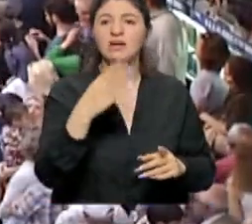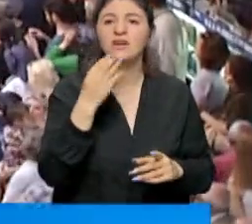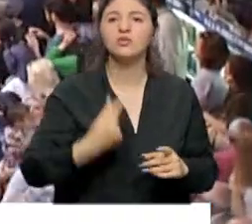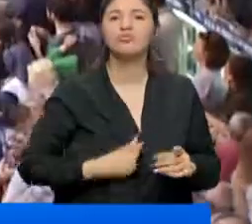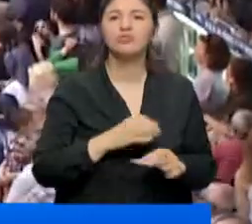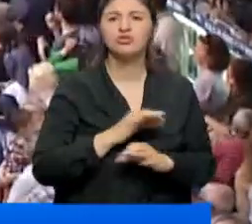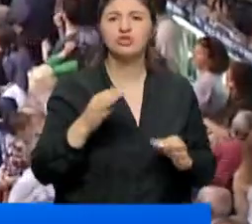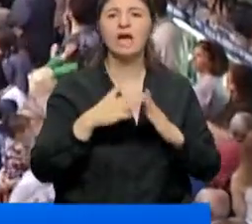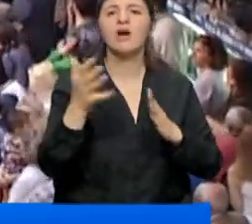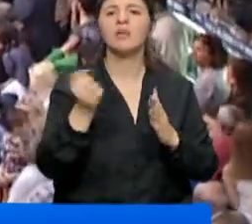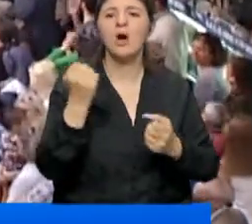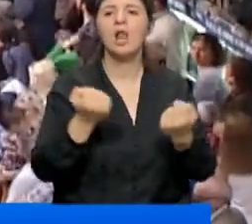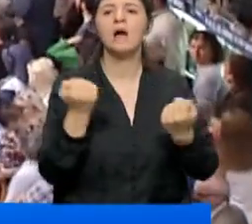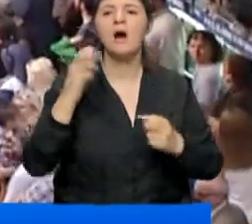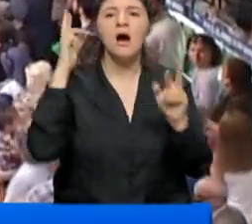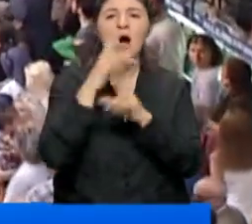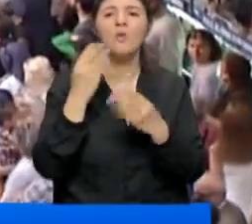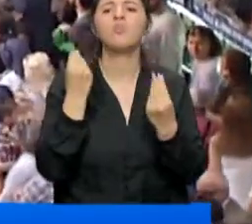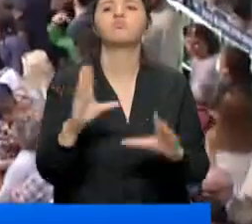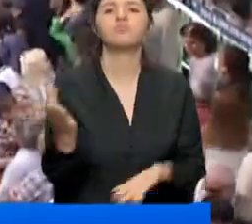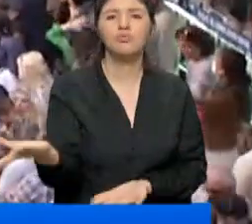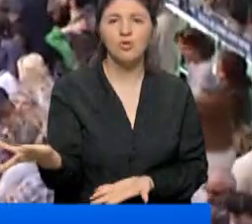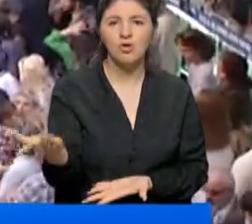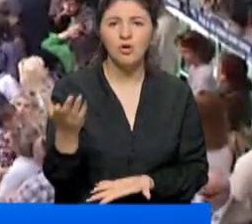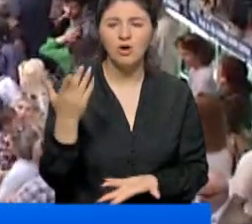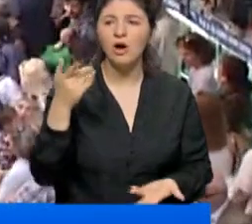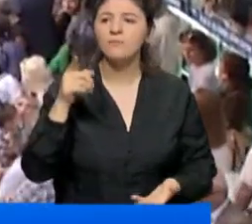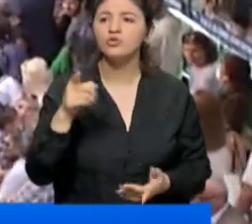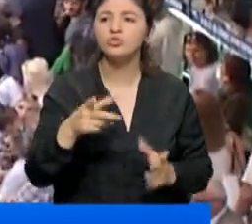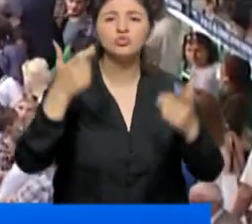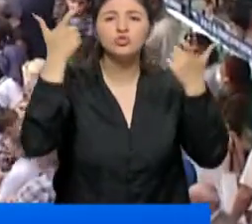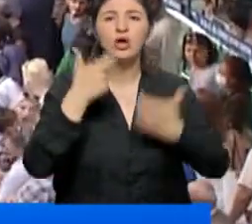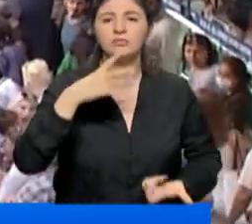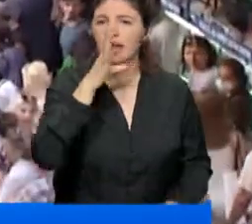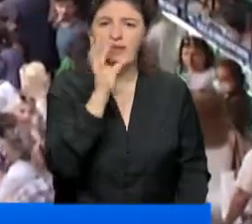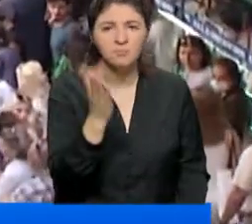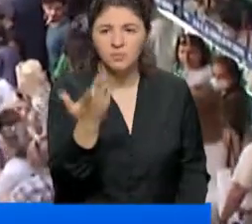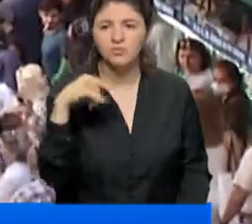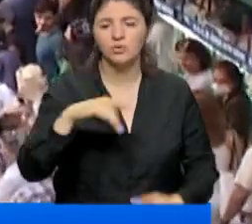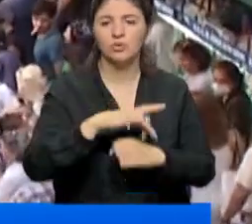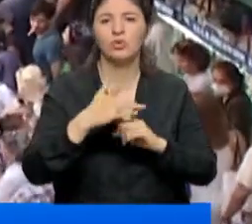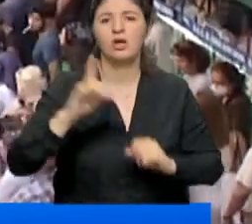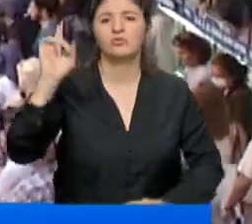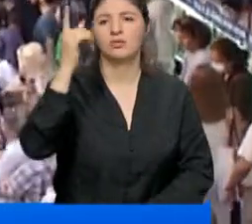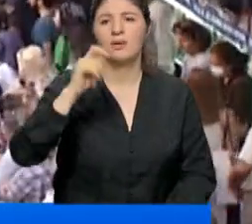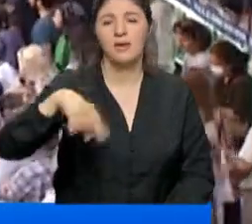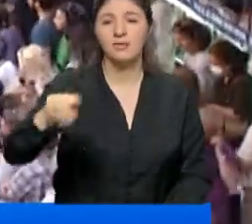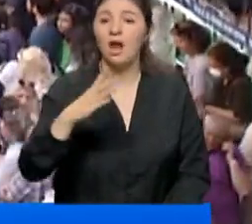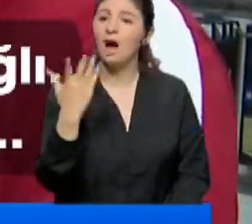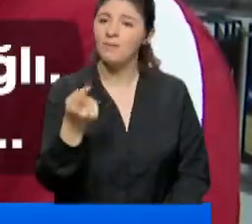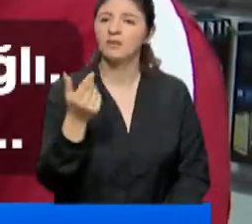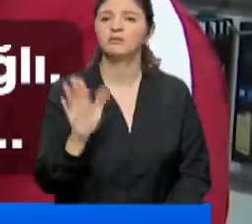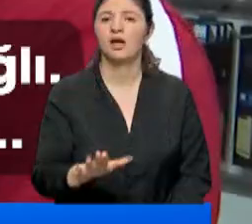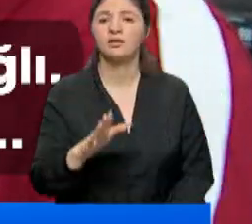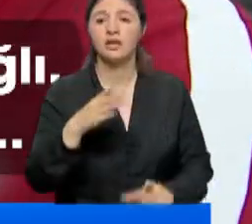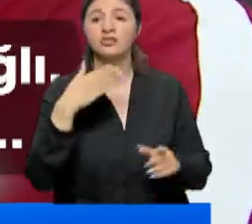Umutsuz Ev alamıyor araba yani kuramıyor belki Bunun sorumlusu Kim bu ülkeyi yönetenler a sen